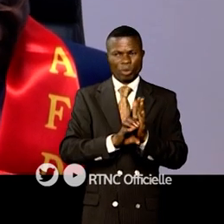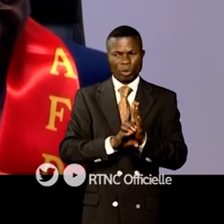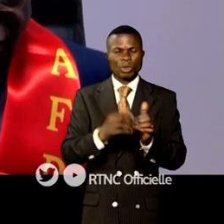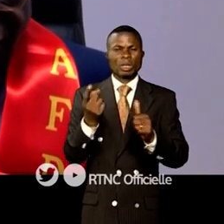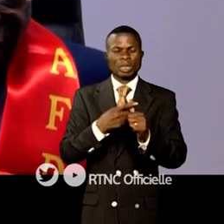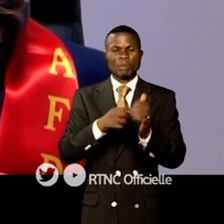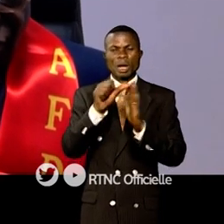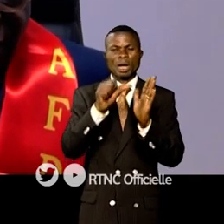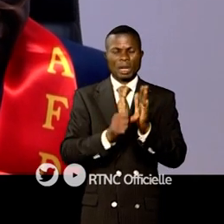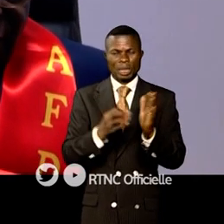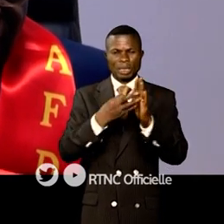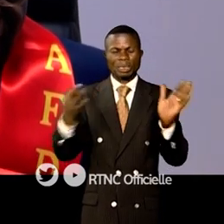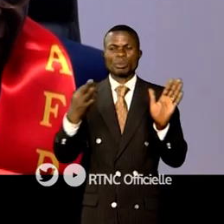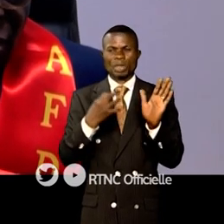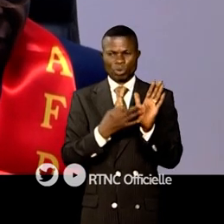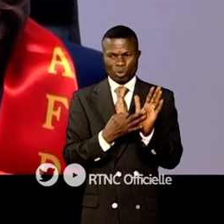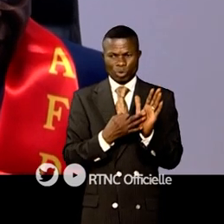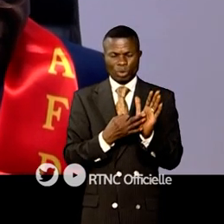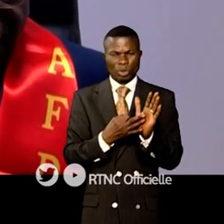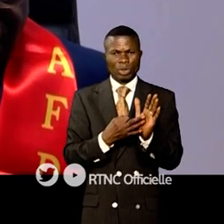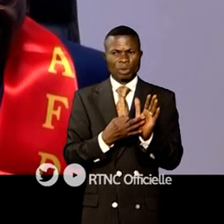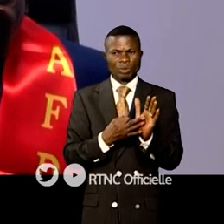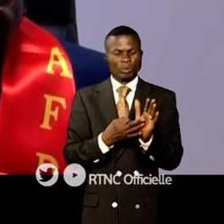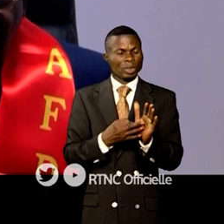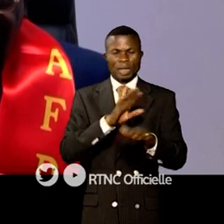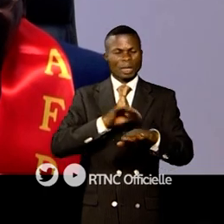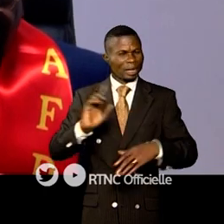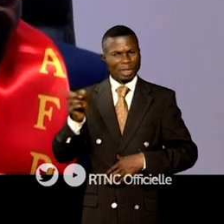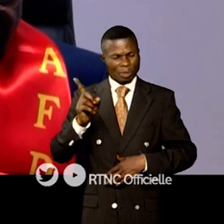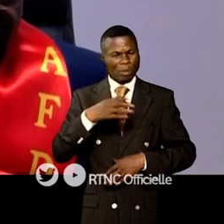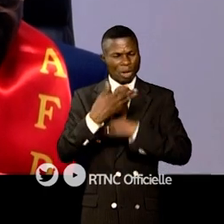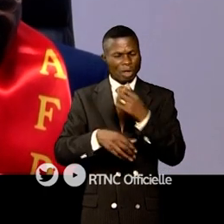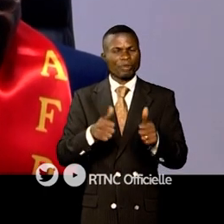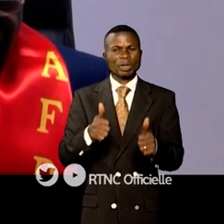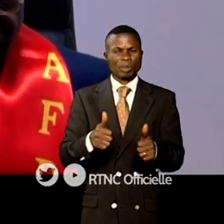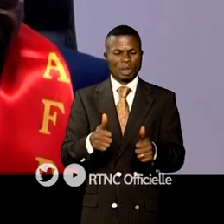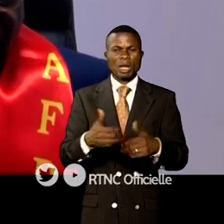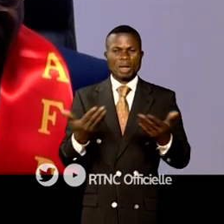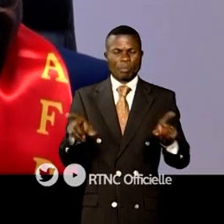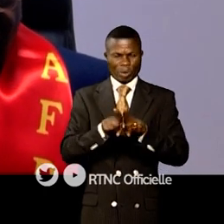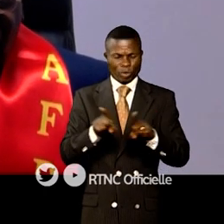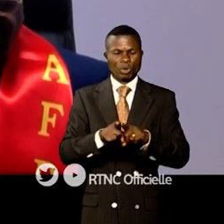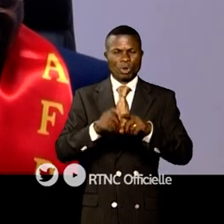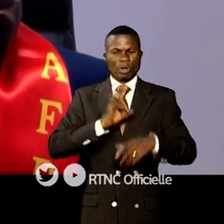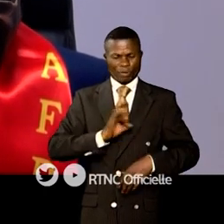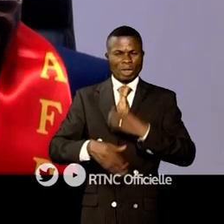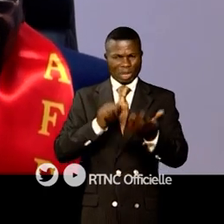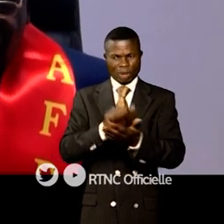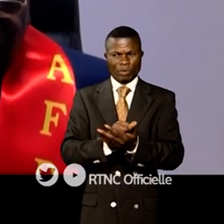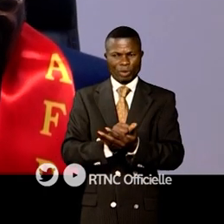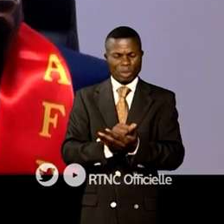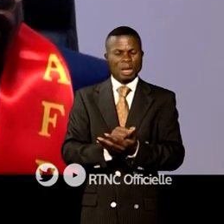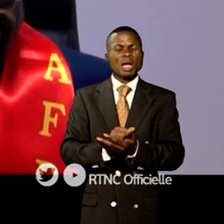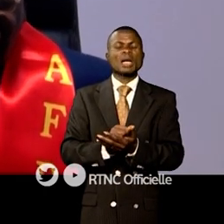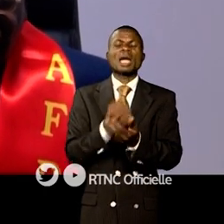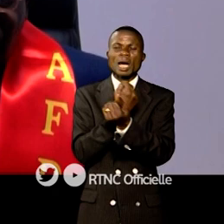particulier l'article 78. Et donc, il n'est jamais tard pour mieux faire. C'est ce que le chef de l'État a fait. Il s'est